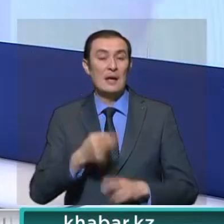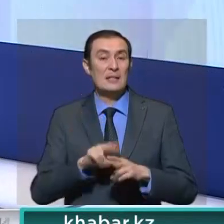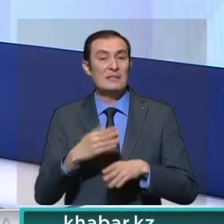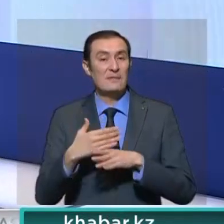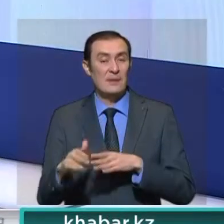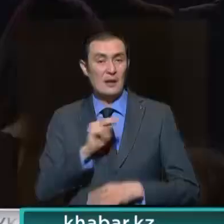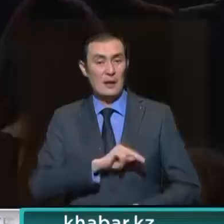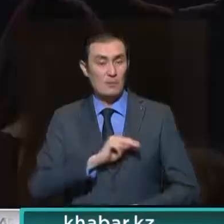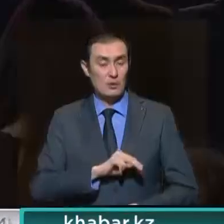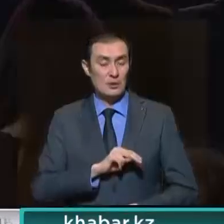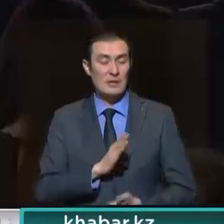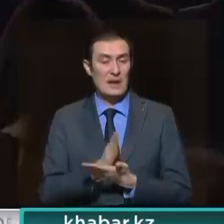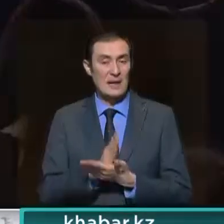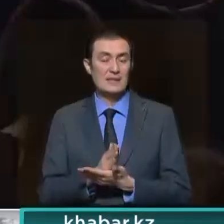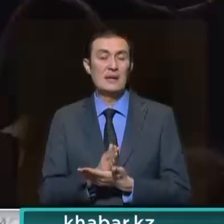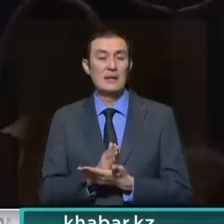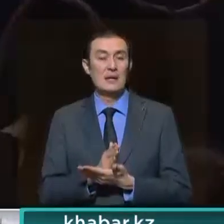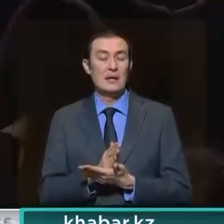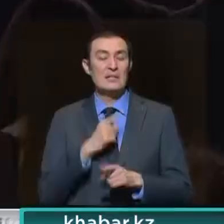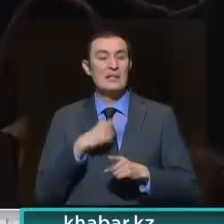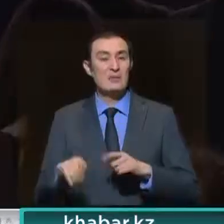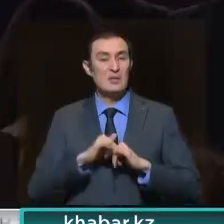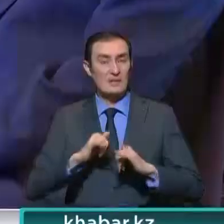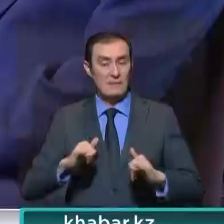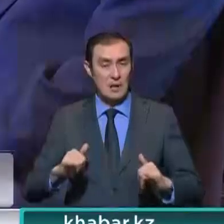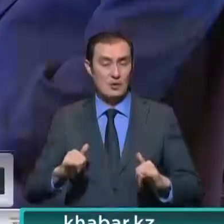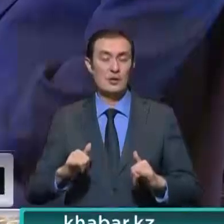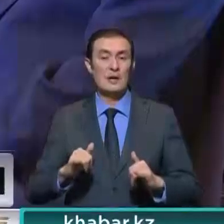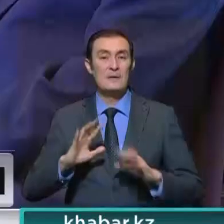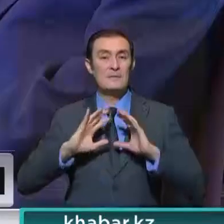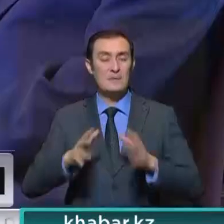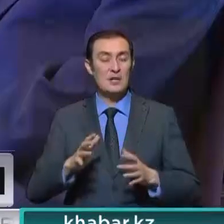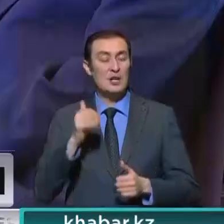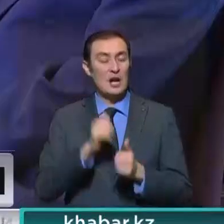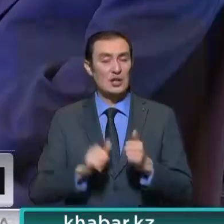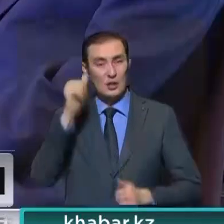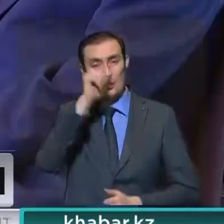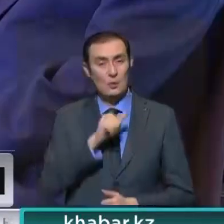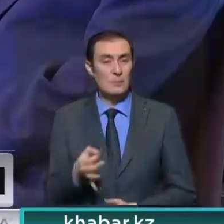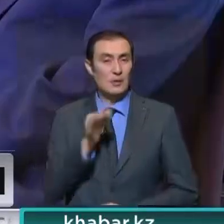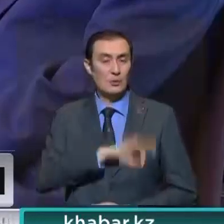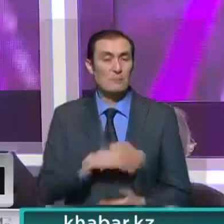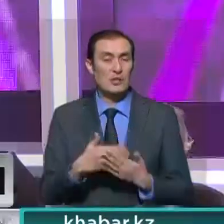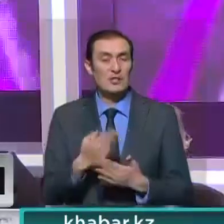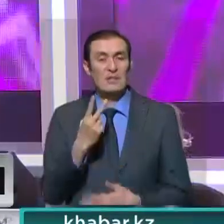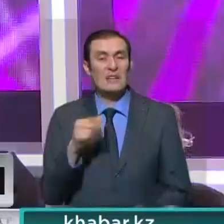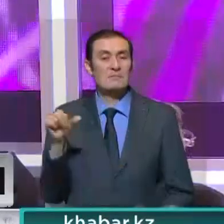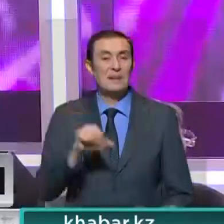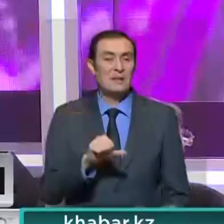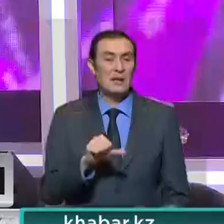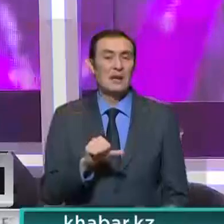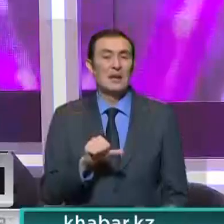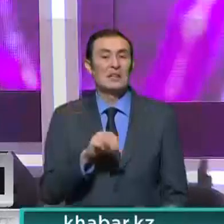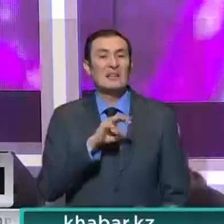эта сфера деятельности считается Одной из самых динамично развивающихся в мире и ежегодно приносит почти два с половиной